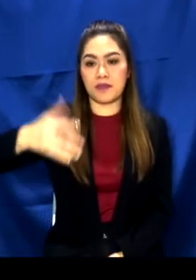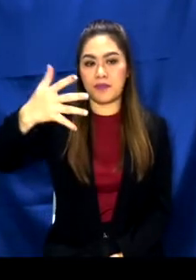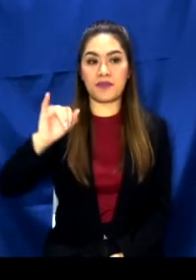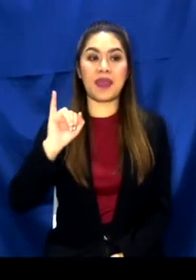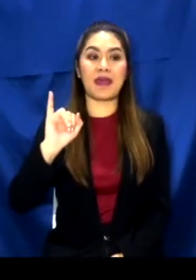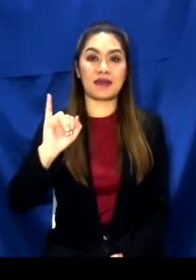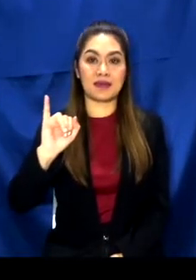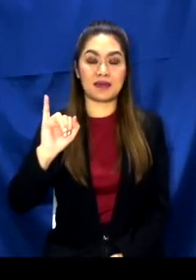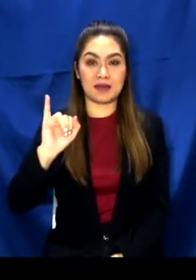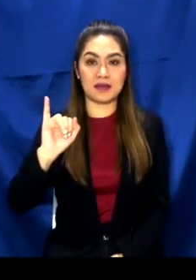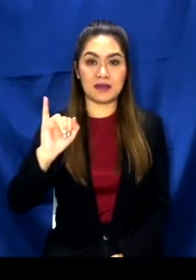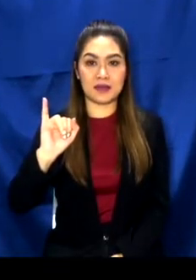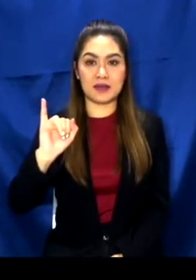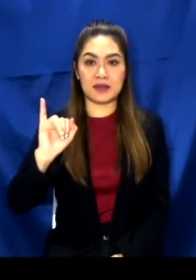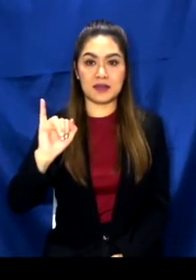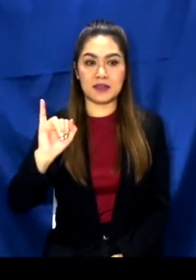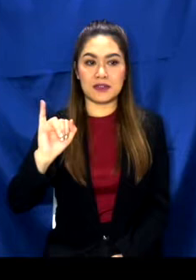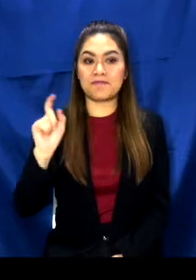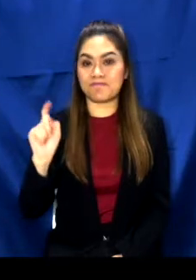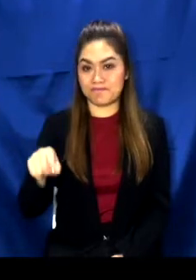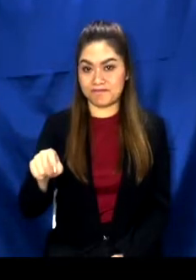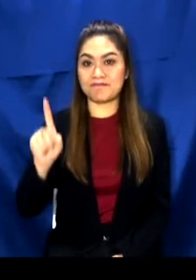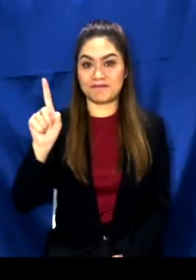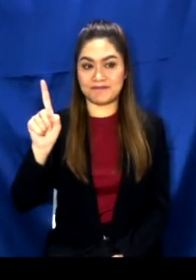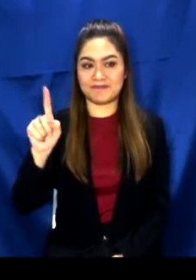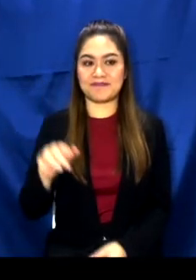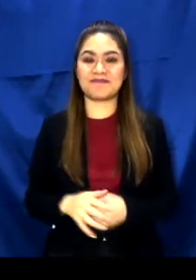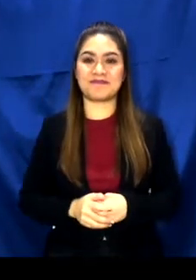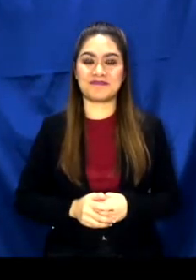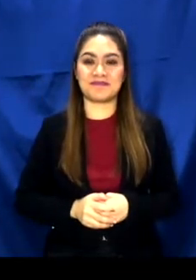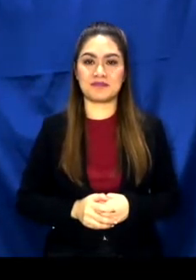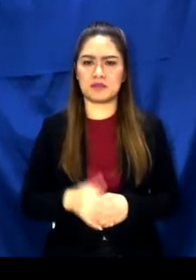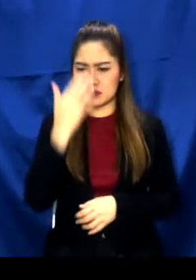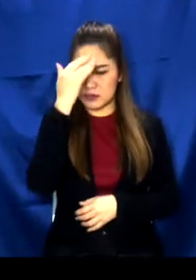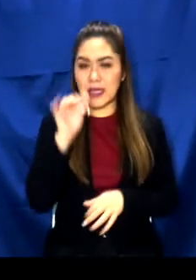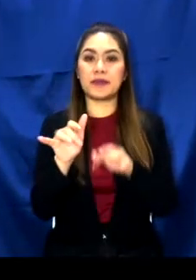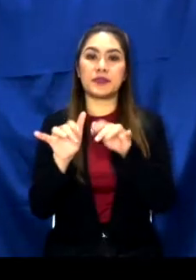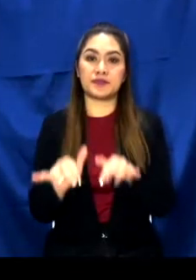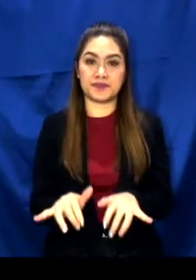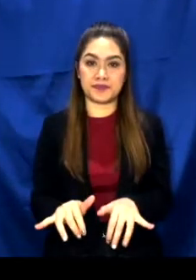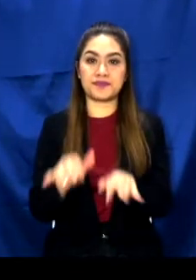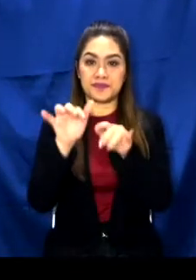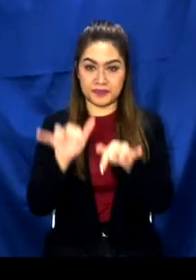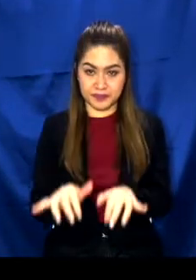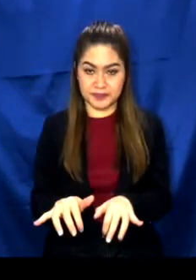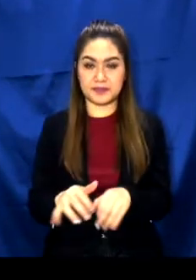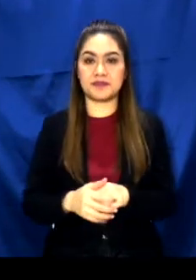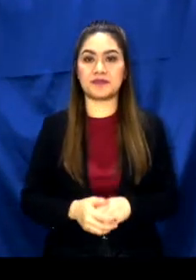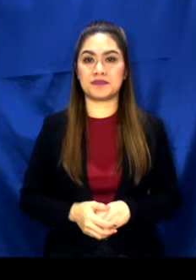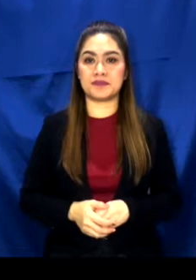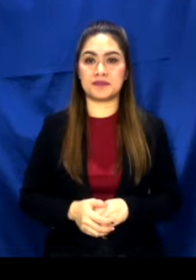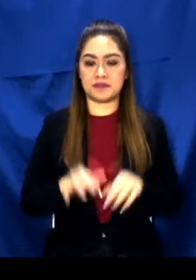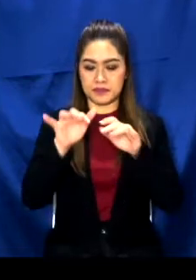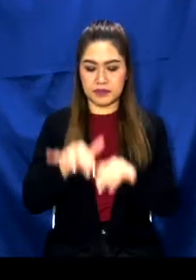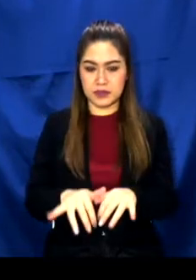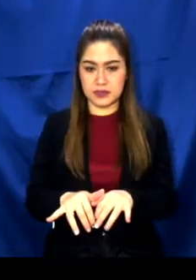แบบนี้ค่ะจากนั้นคลิกหนึ่งทีเพื่อที่ว่าเราจะพิมพ์ครูก็จะพิ